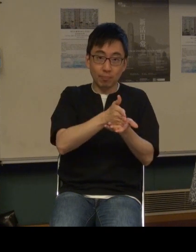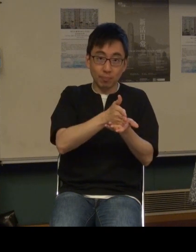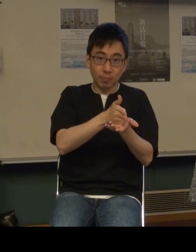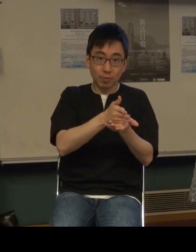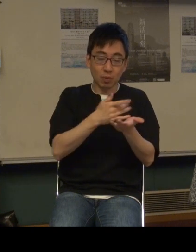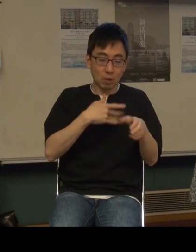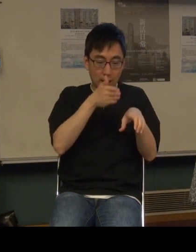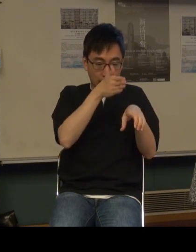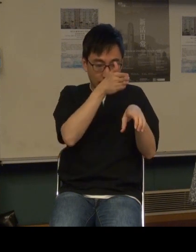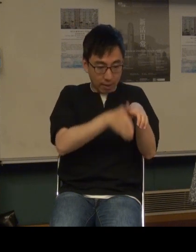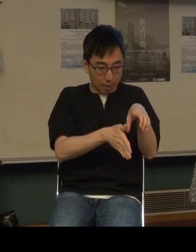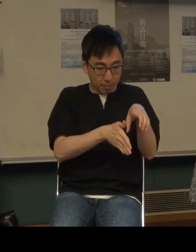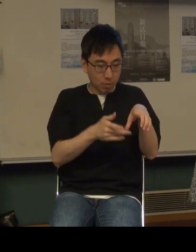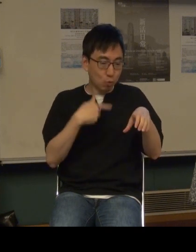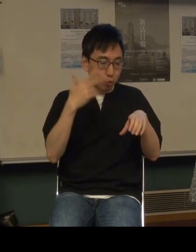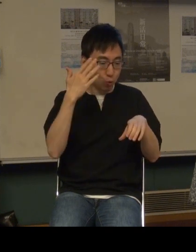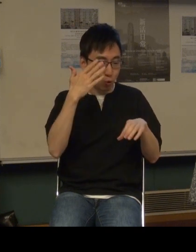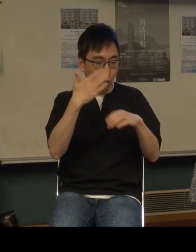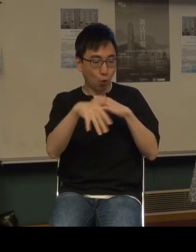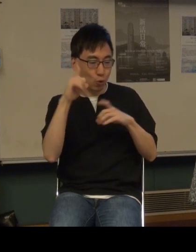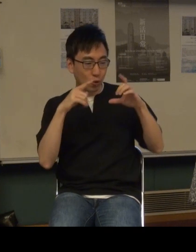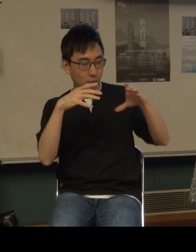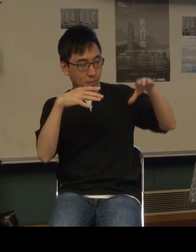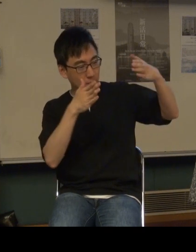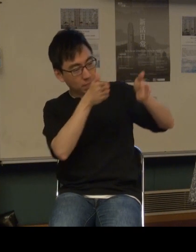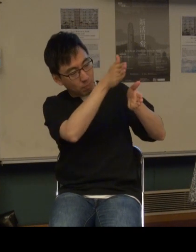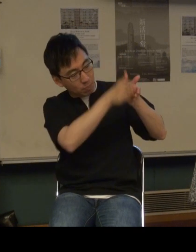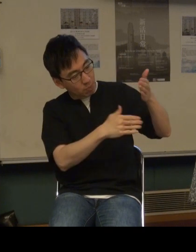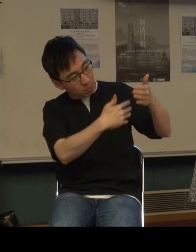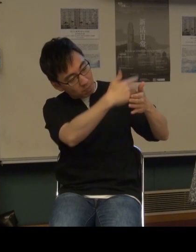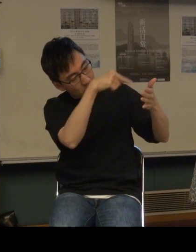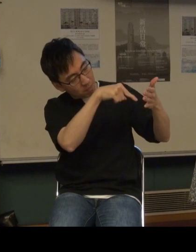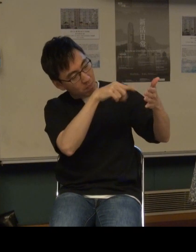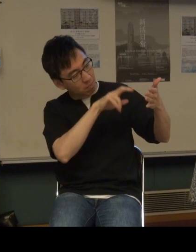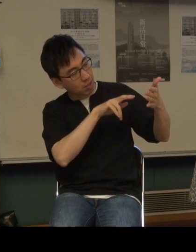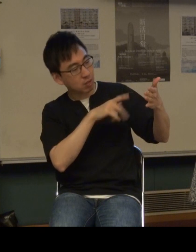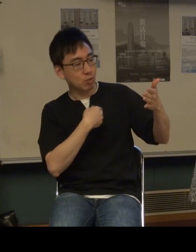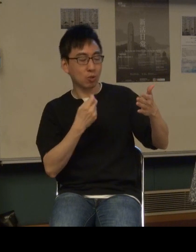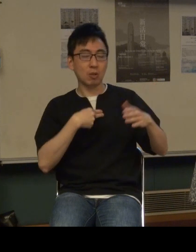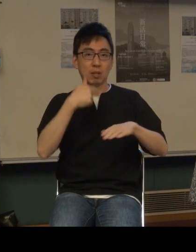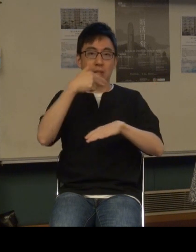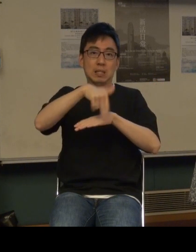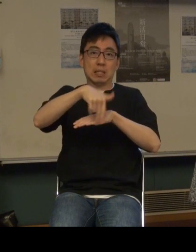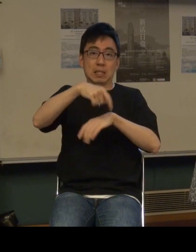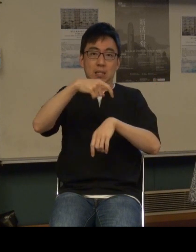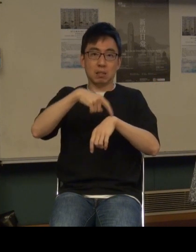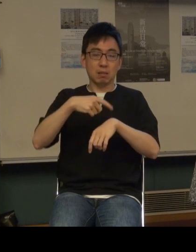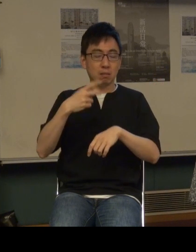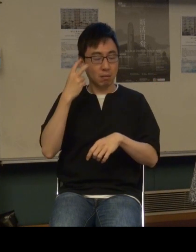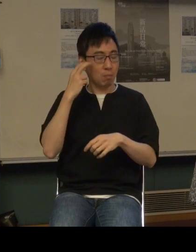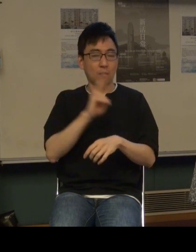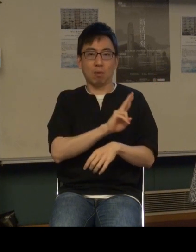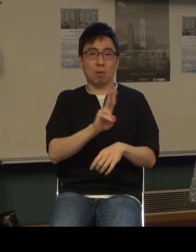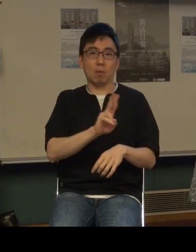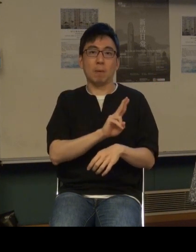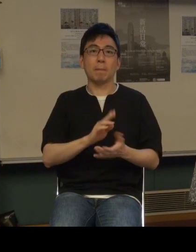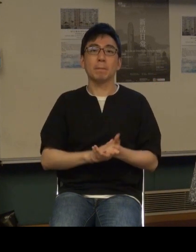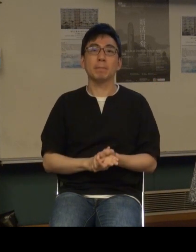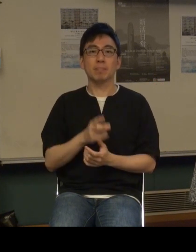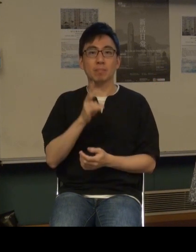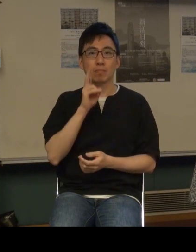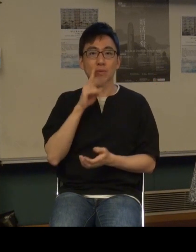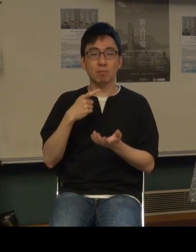面嘅處理，即係話除咗喺個外牆呢個咁樣嘅處理之外呢，喺成個規劃嗰度都會有一個咁樣嘅情況。譬如在